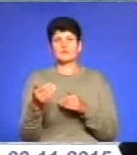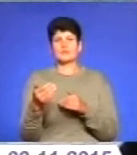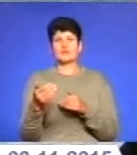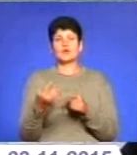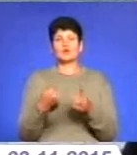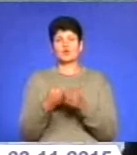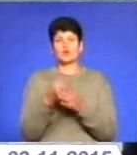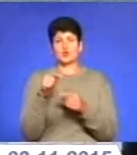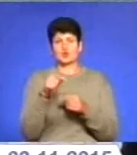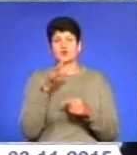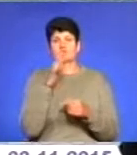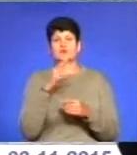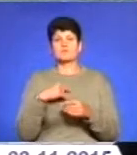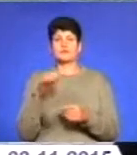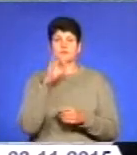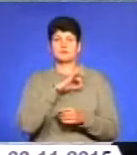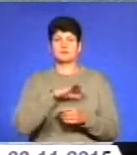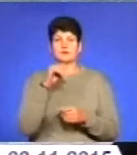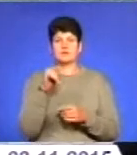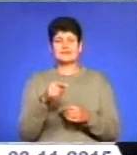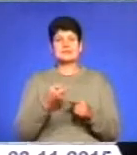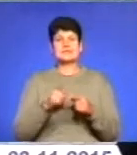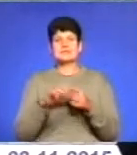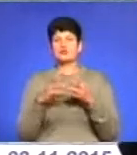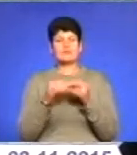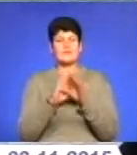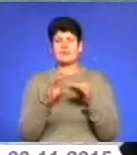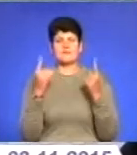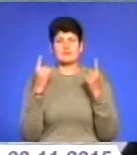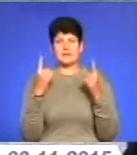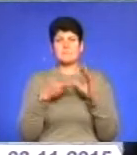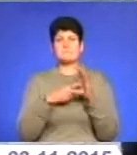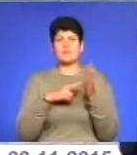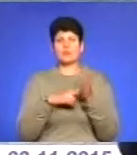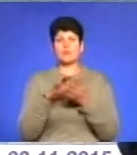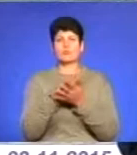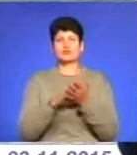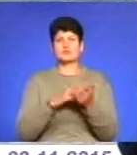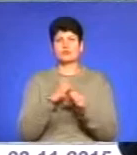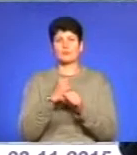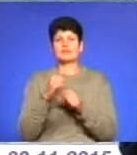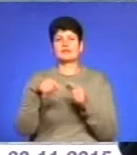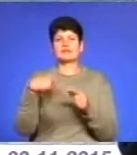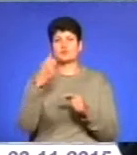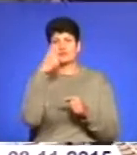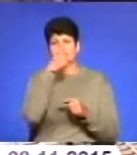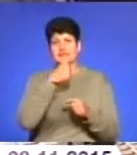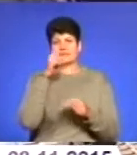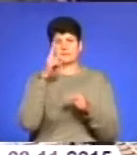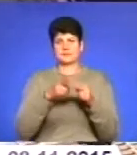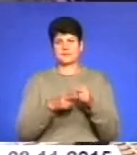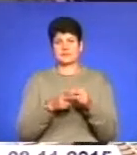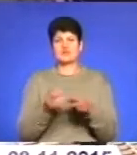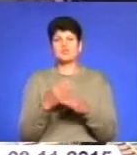цього часу ми їх засвоїмо, то невелика сума, і плануємо продовжити роботу, хоча б на слідуючий рік вже завершити.